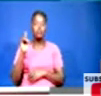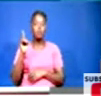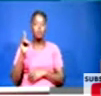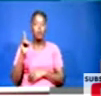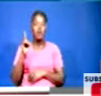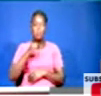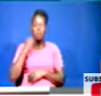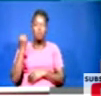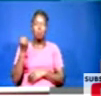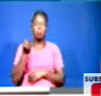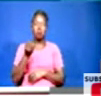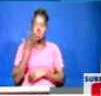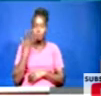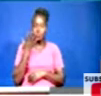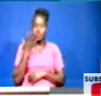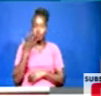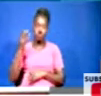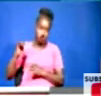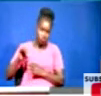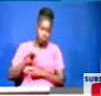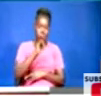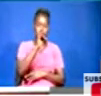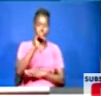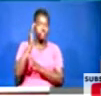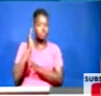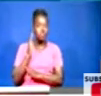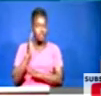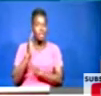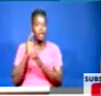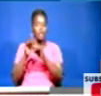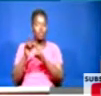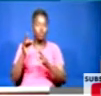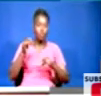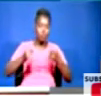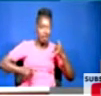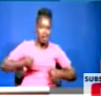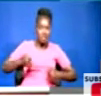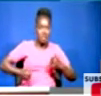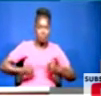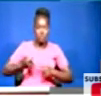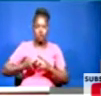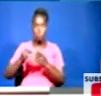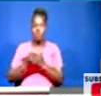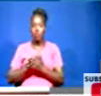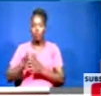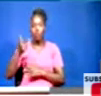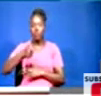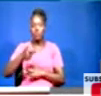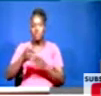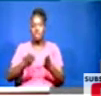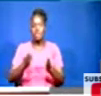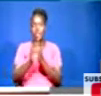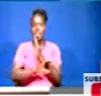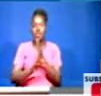na maonyesho ya kipekee ya ndege za vikosi vya ulinzi nchini pamoja na burudani la kipekee kutoka kwa baadhi ya wasanii wa humu nchini